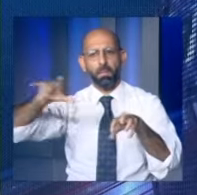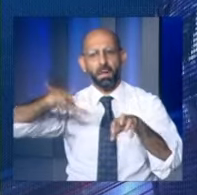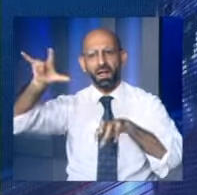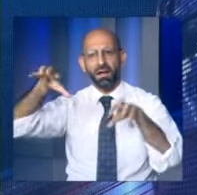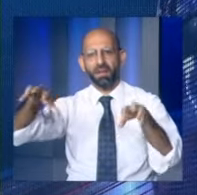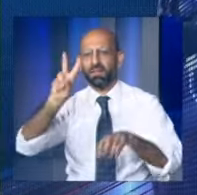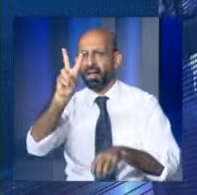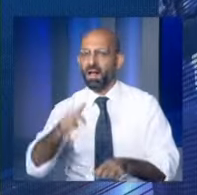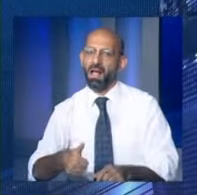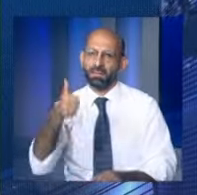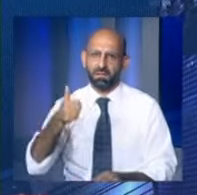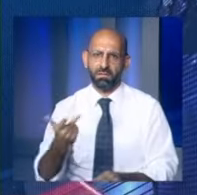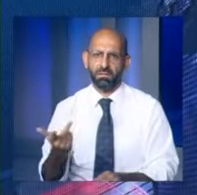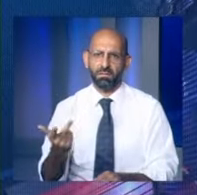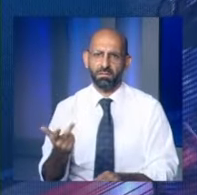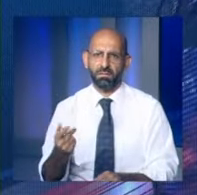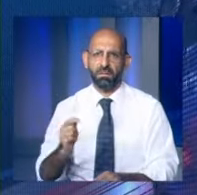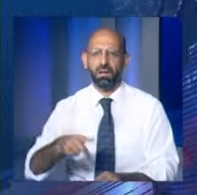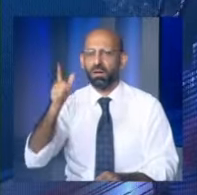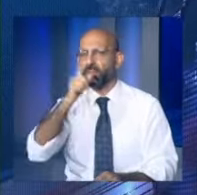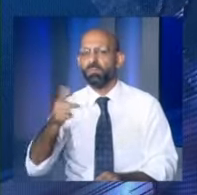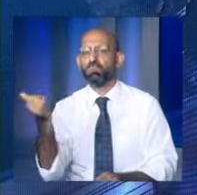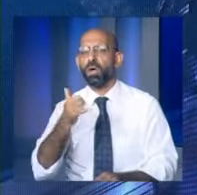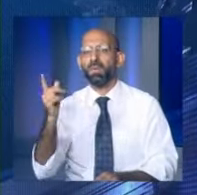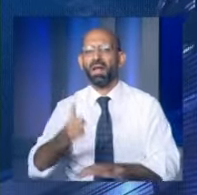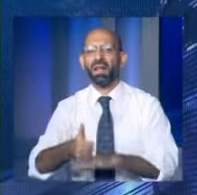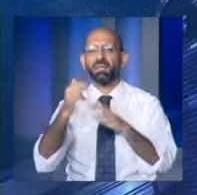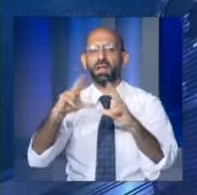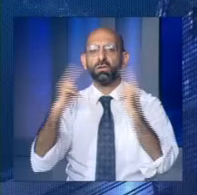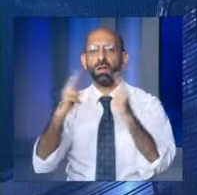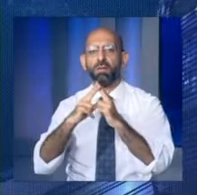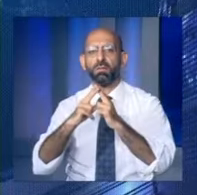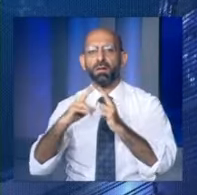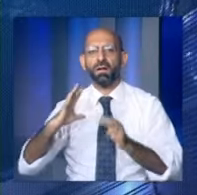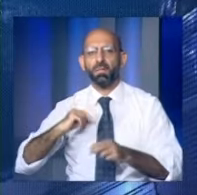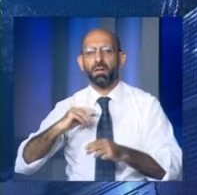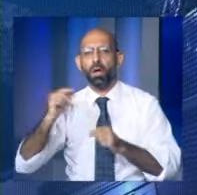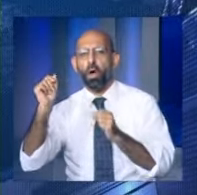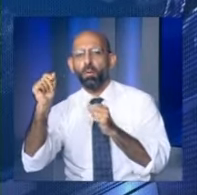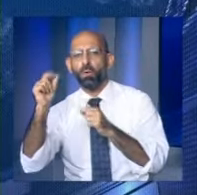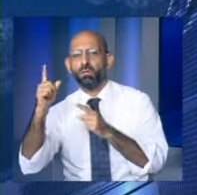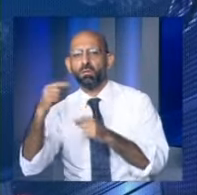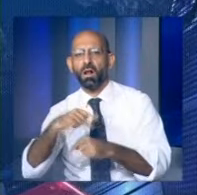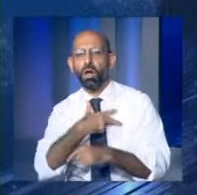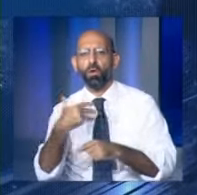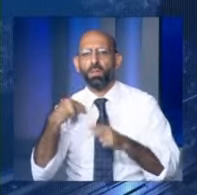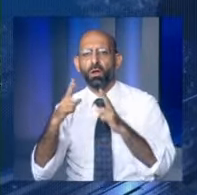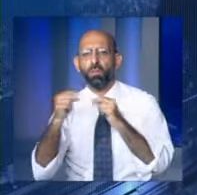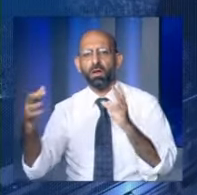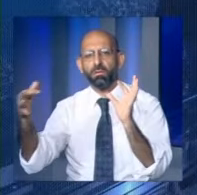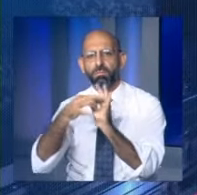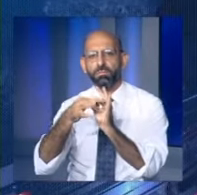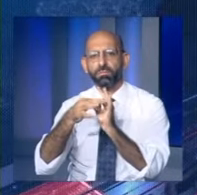تشغيل مطار الإقليعات الشمال على وجه السرعة. وفي حال حصول أي طارئ، أوضح عطية من موقعه كرئيس للجنة الصداقة